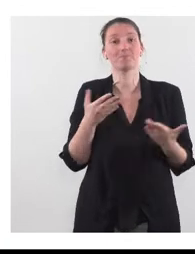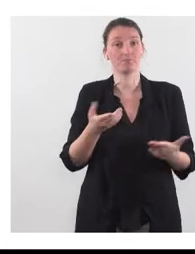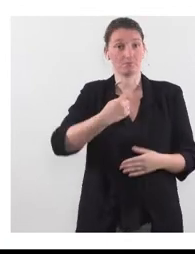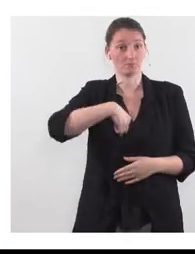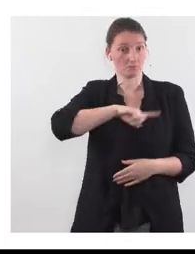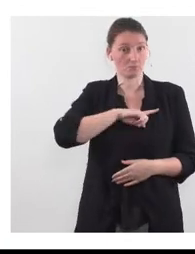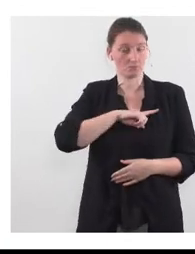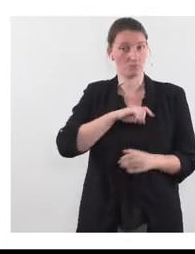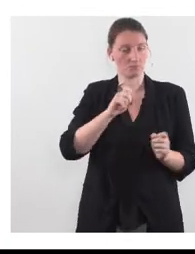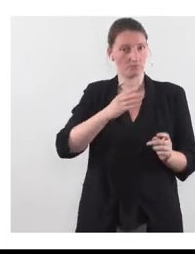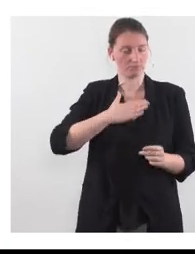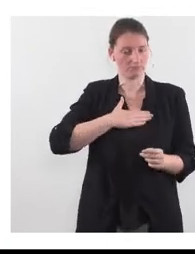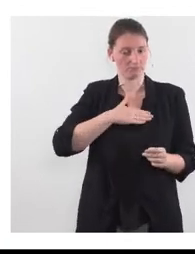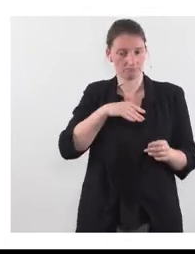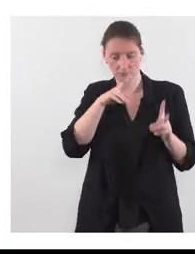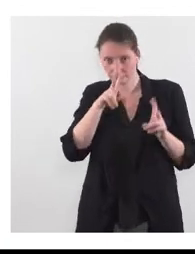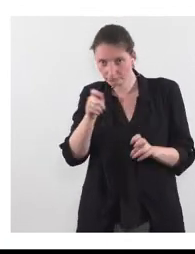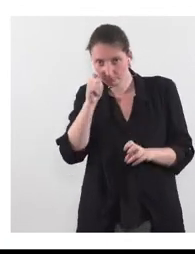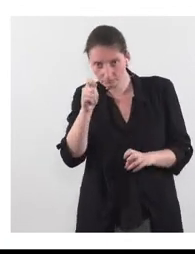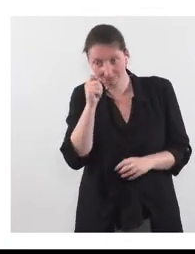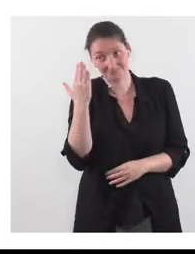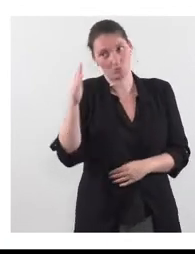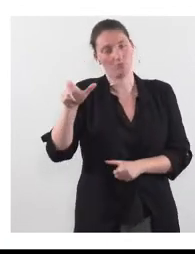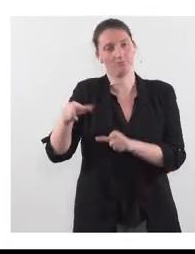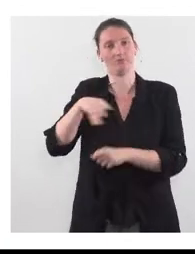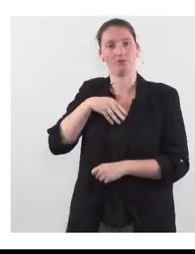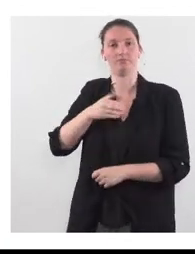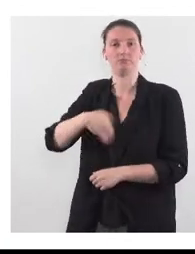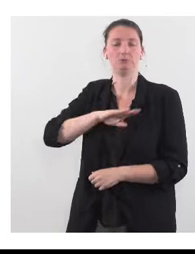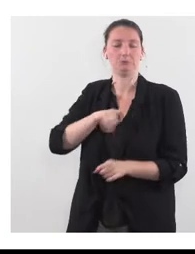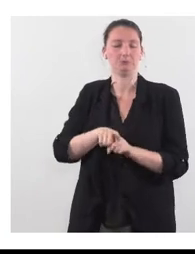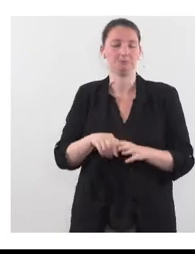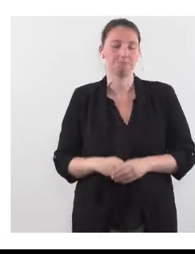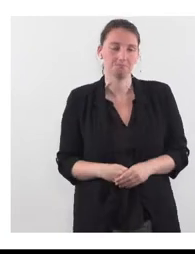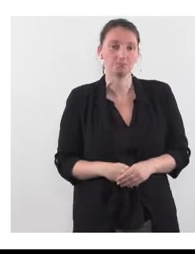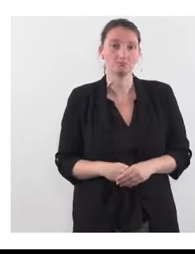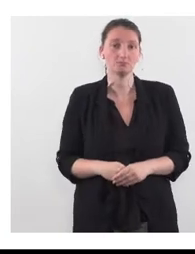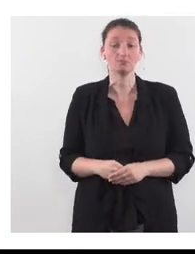les enquêtes. D'autres avocats sont chargés de cela. Le médiateur suédois